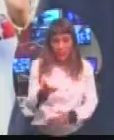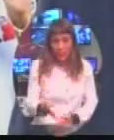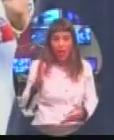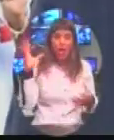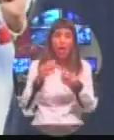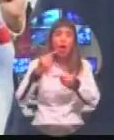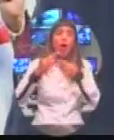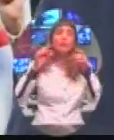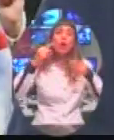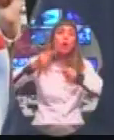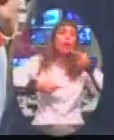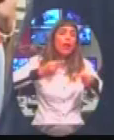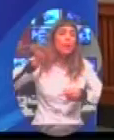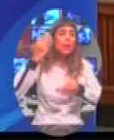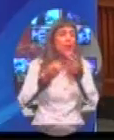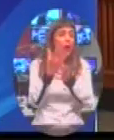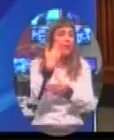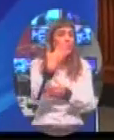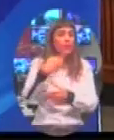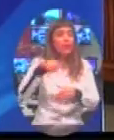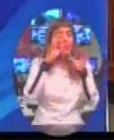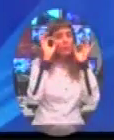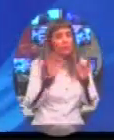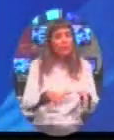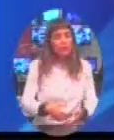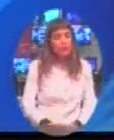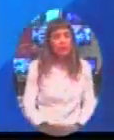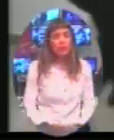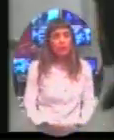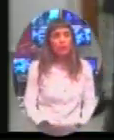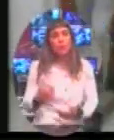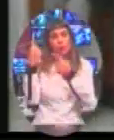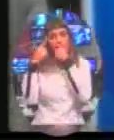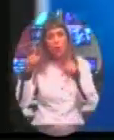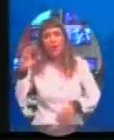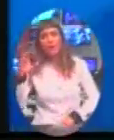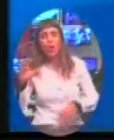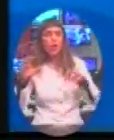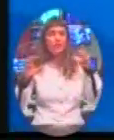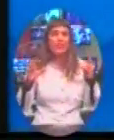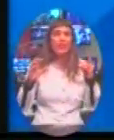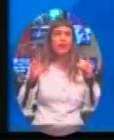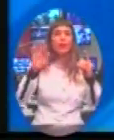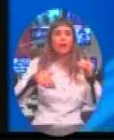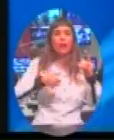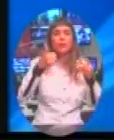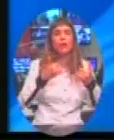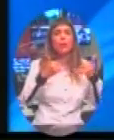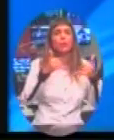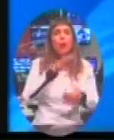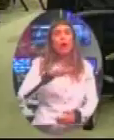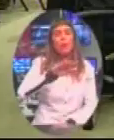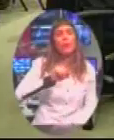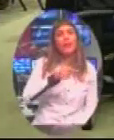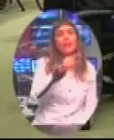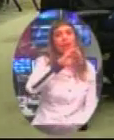המדינה, והם נזרחים ככה או אחרת. עיקר המחלוקת היא בין כחלון לבין דרעי, המשמש גם כשר לפיתוח הפריפריה, הנגב